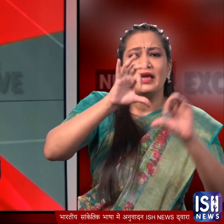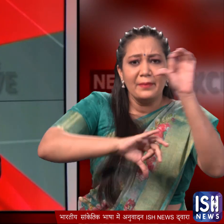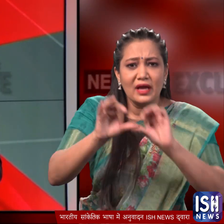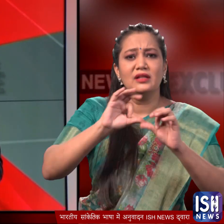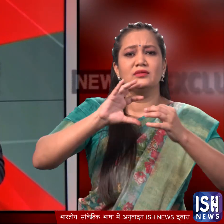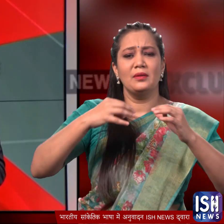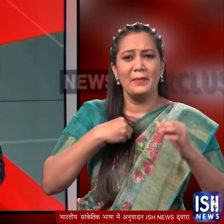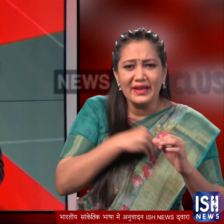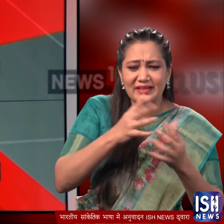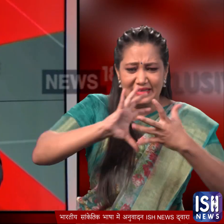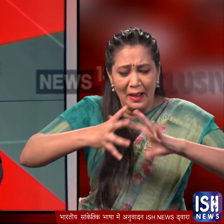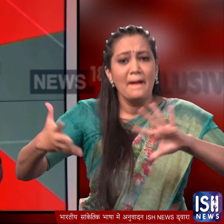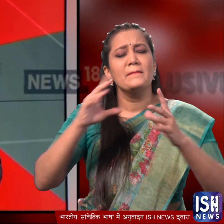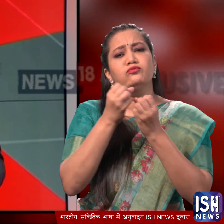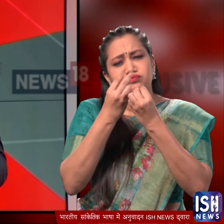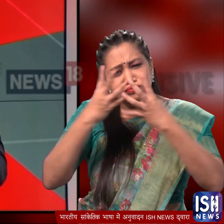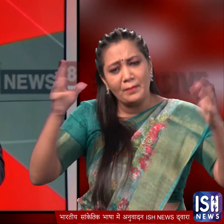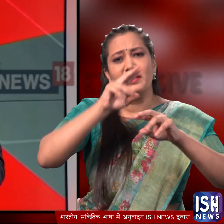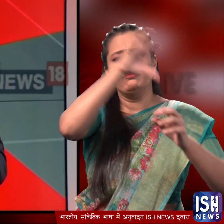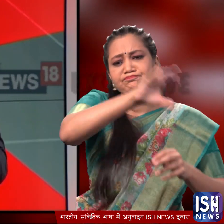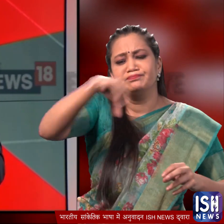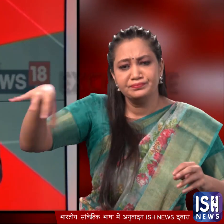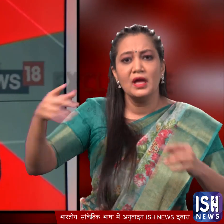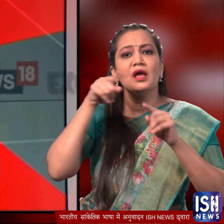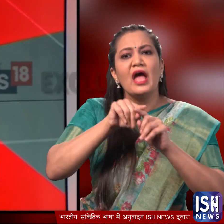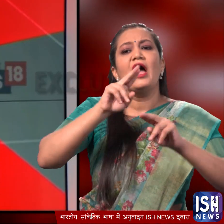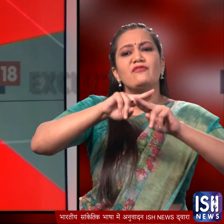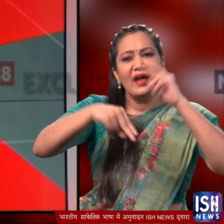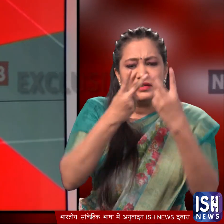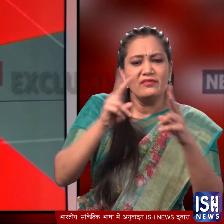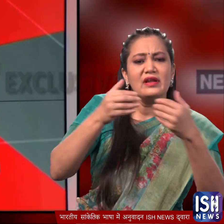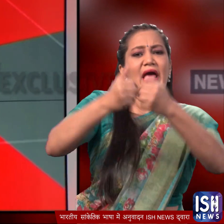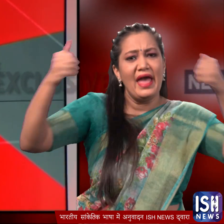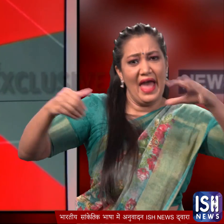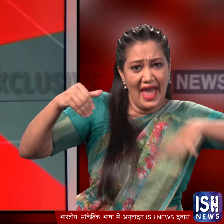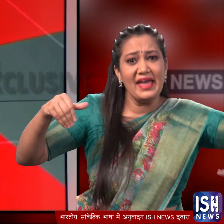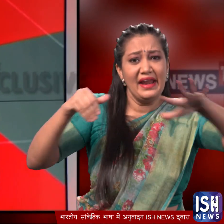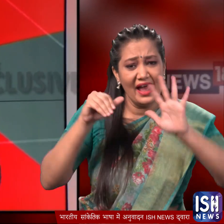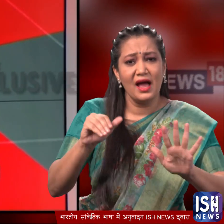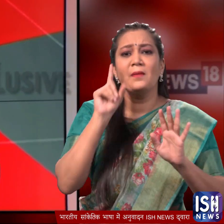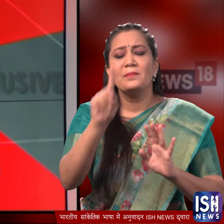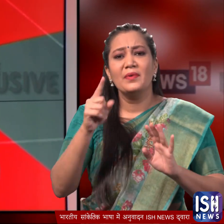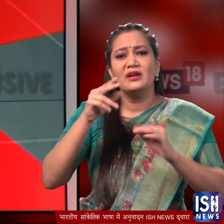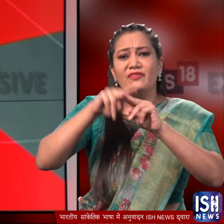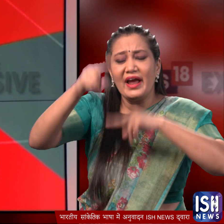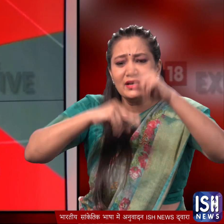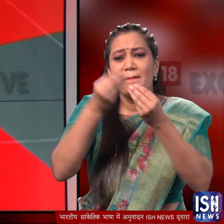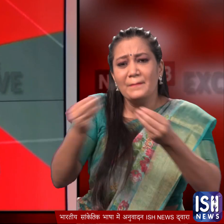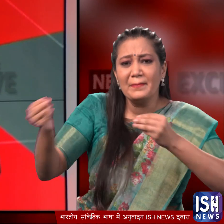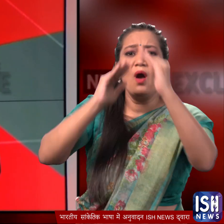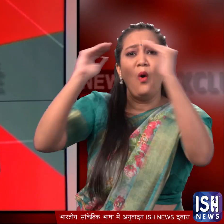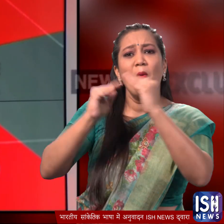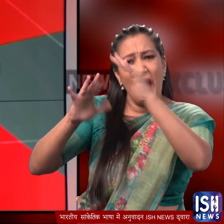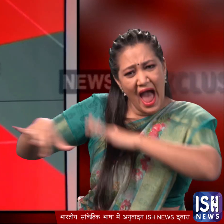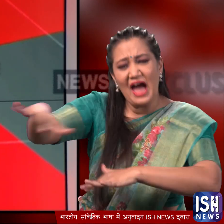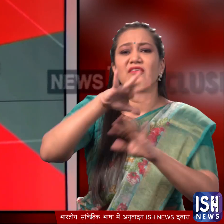और मेडिकल उपकरण बनाने वाली कई कंपनियां हैं। कहने को तो वहां औद्योगिक इलाके अलग से बसाए गए हैं, लेकिन सच्चाई यह है कि फैक्ट्रियों के आसपास